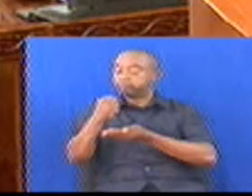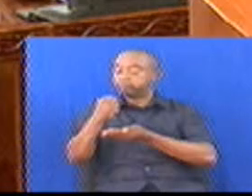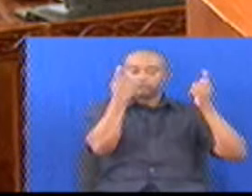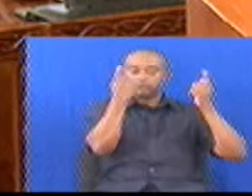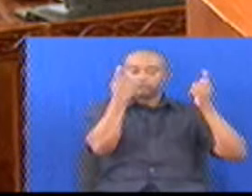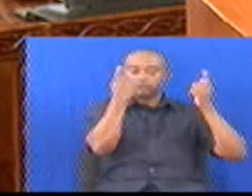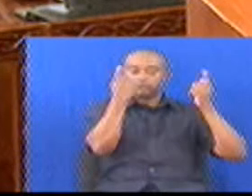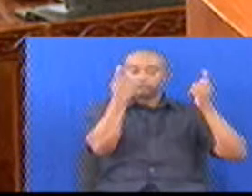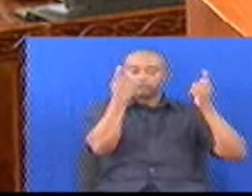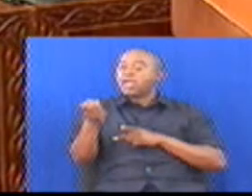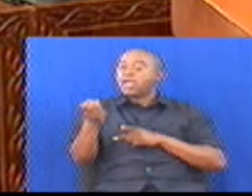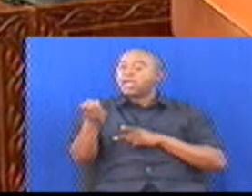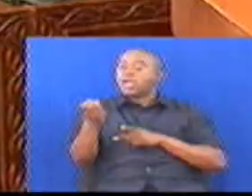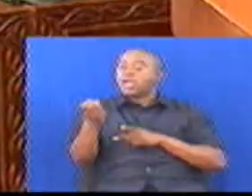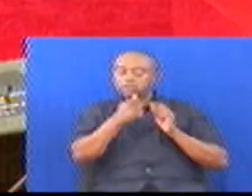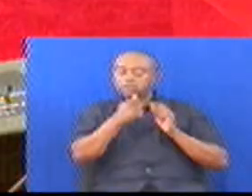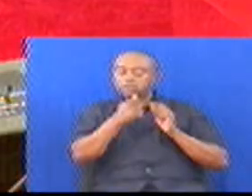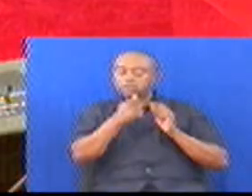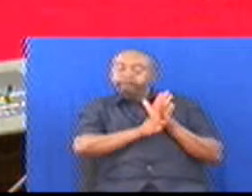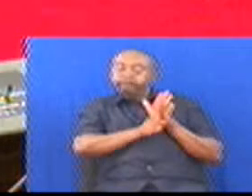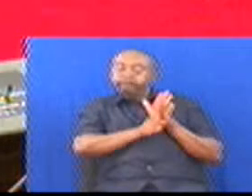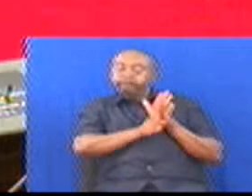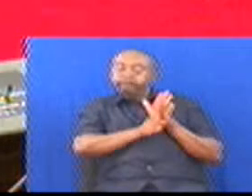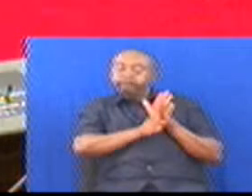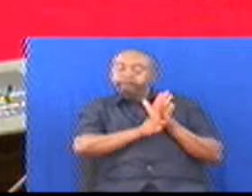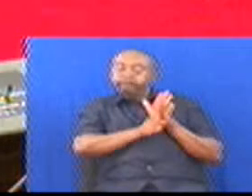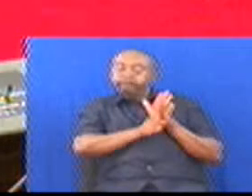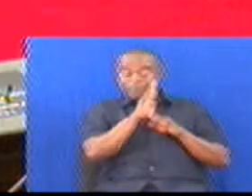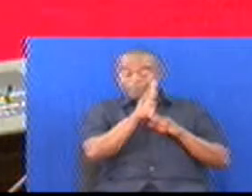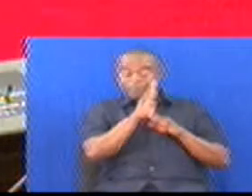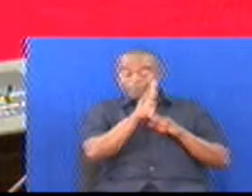na mikopo kwa wanafunzi mingi bilioni